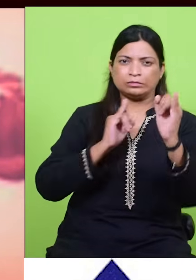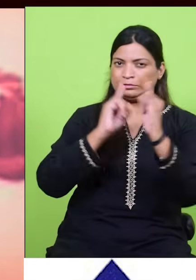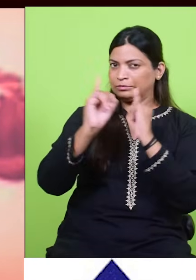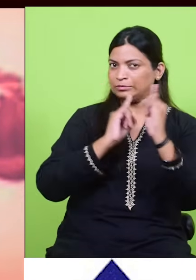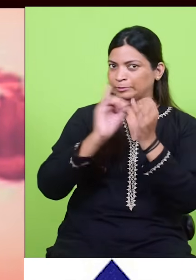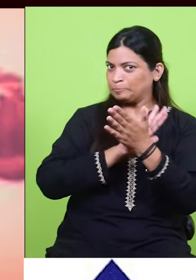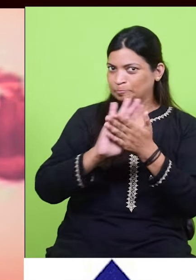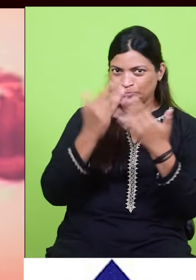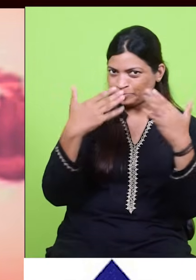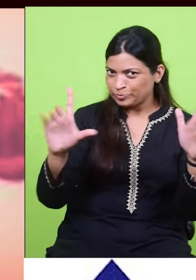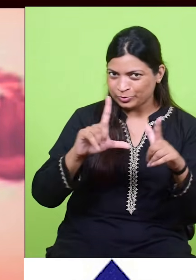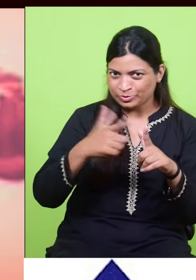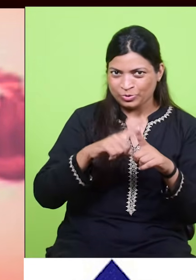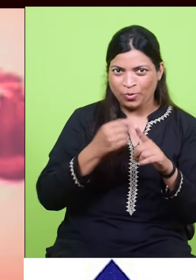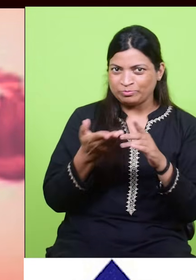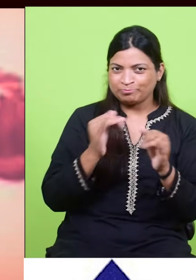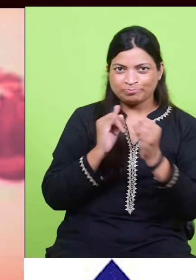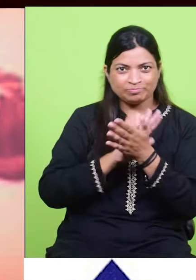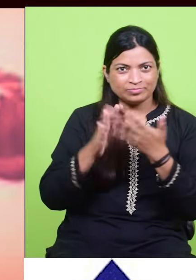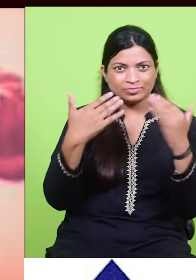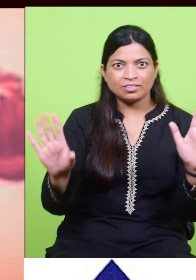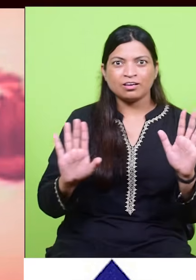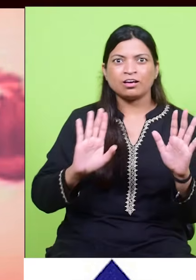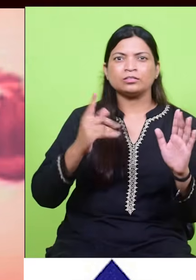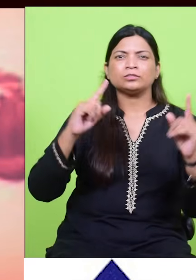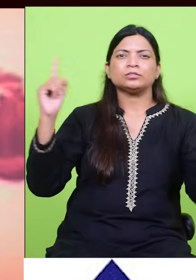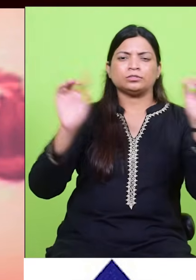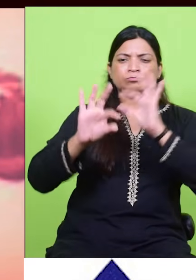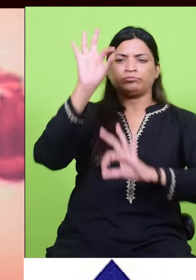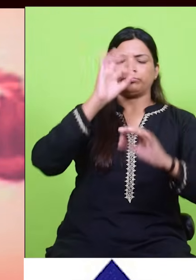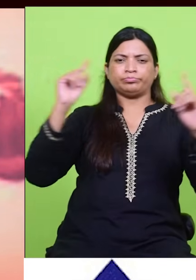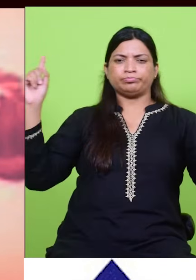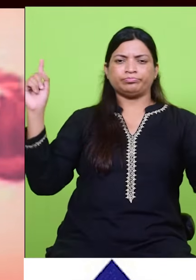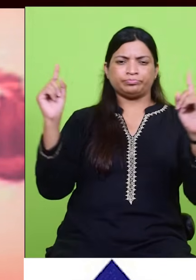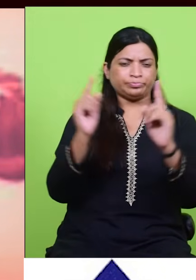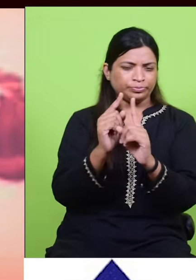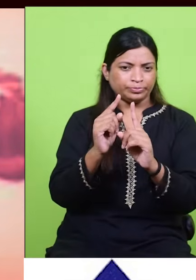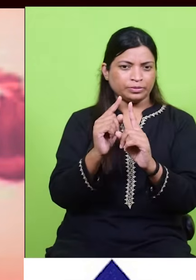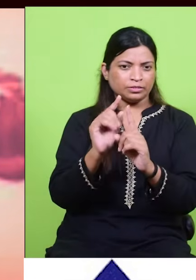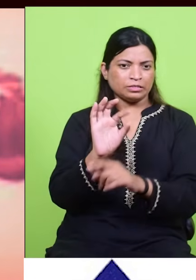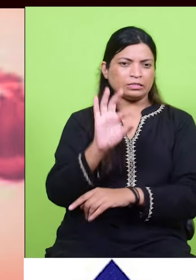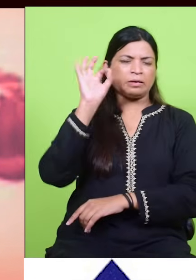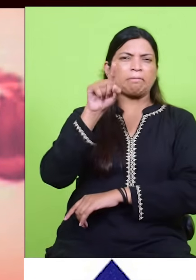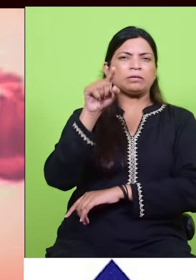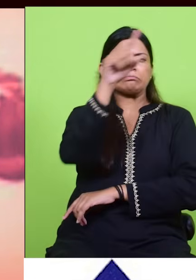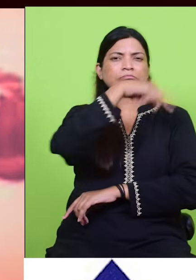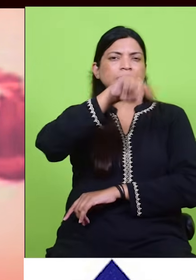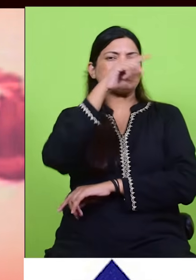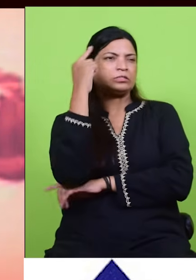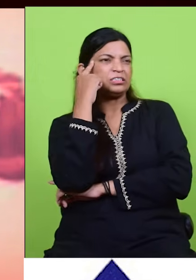इंटरव्यू के बाद में जब शॉर्टलिस्ट हुए, थोड़ा सा वहाँ पर भी एक रेजिस्टेंस था, सबको लगता था इससे कैसे काम कराएंगे, क्या